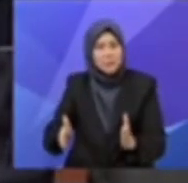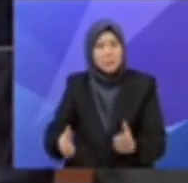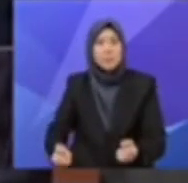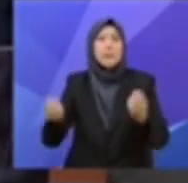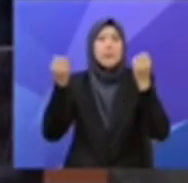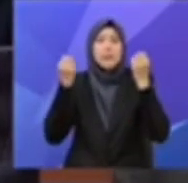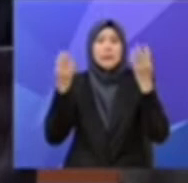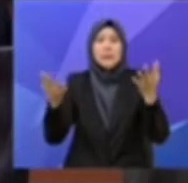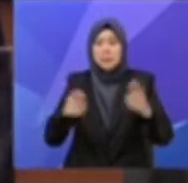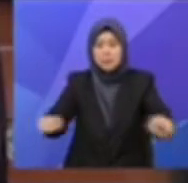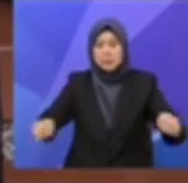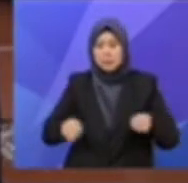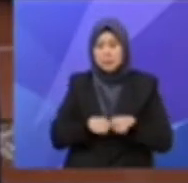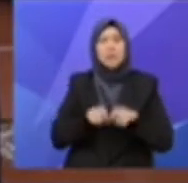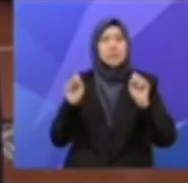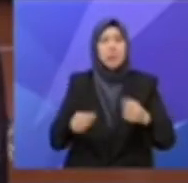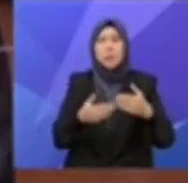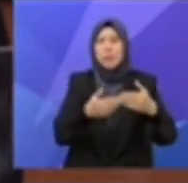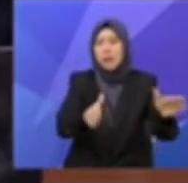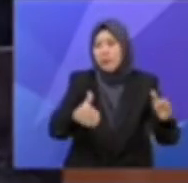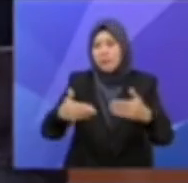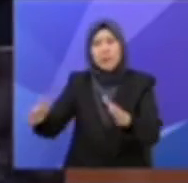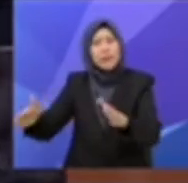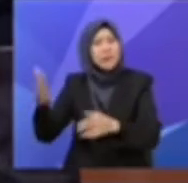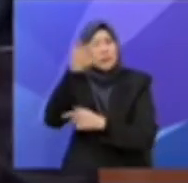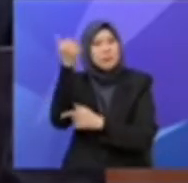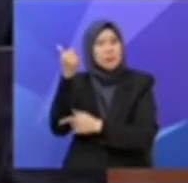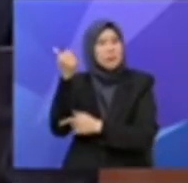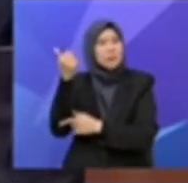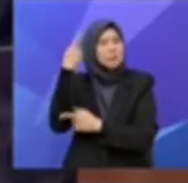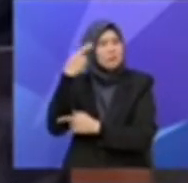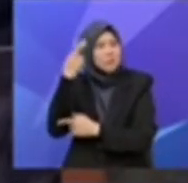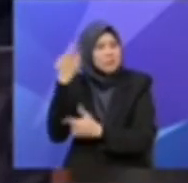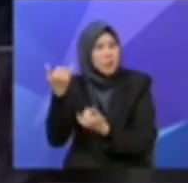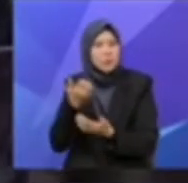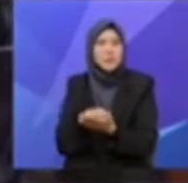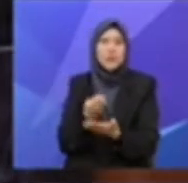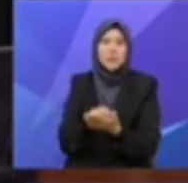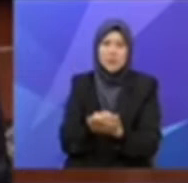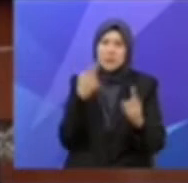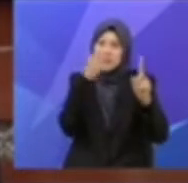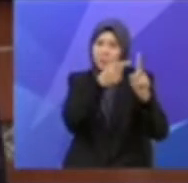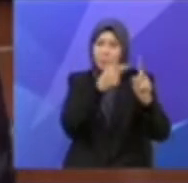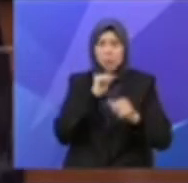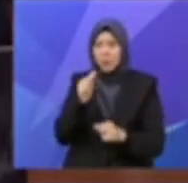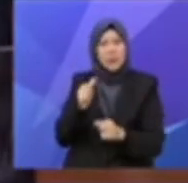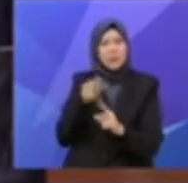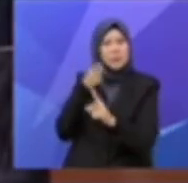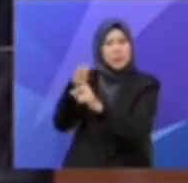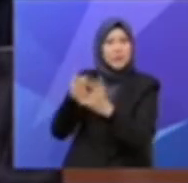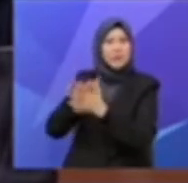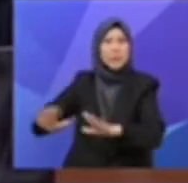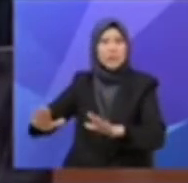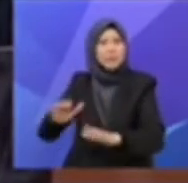banyak tempat dibenarkan untuk dibuka adalah disebabkan faktor ekonomi bukan faktor keselamatan